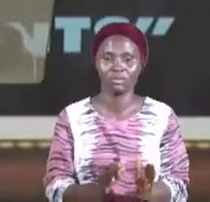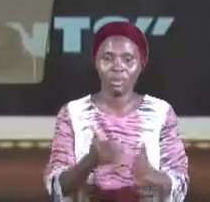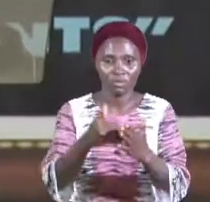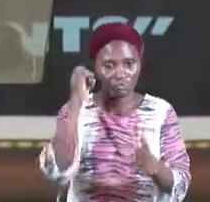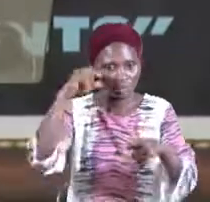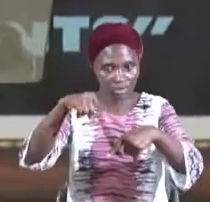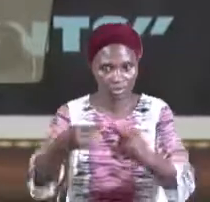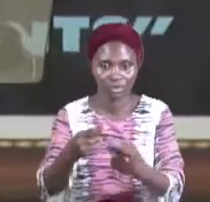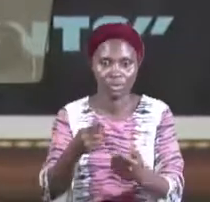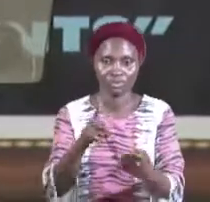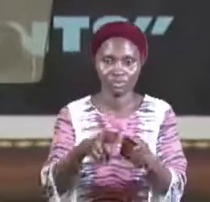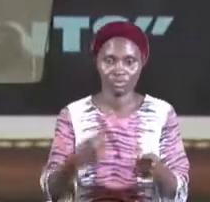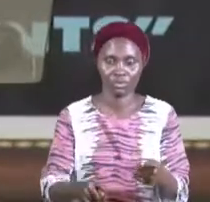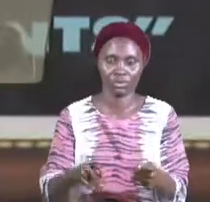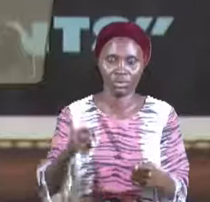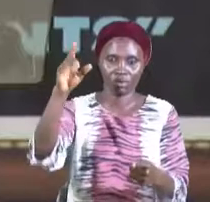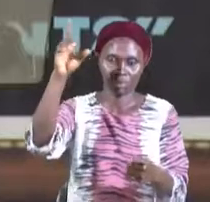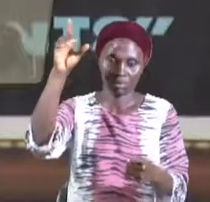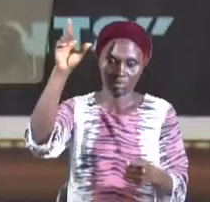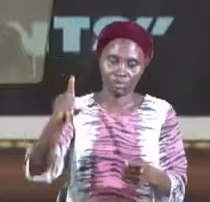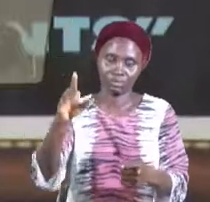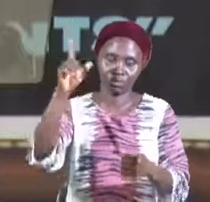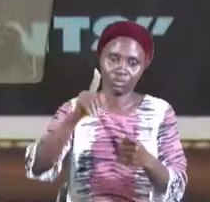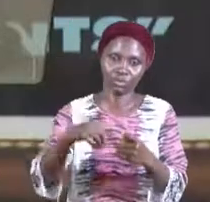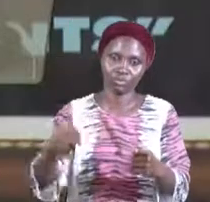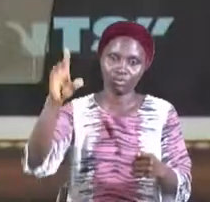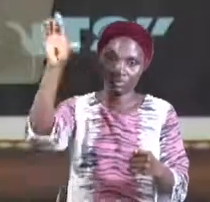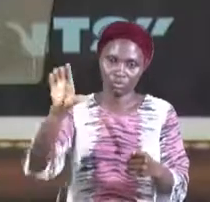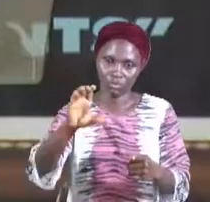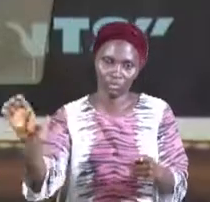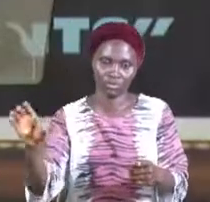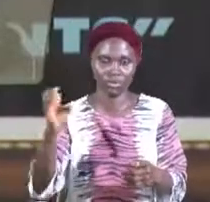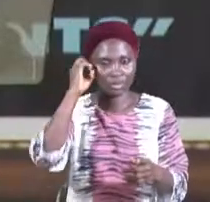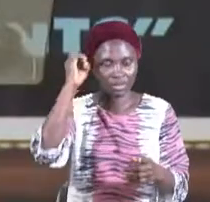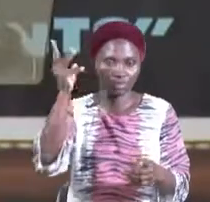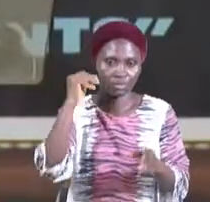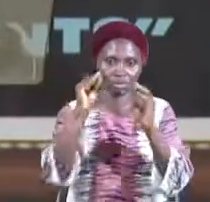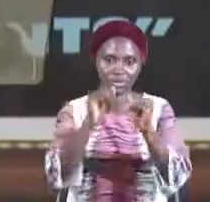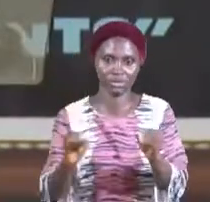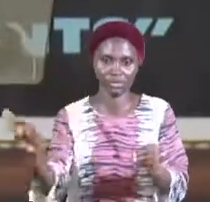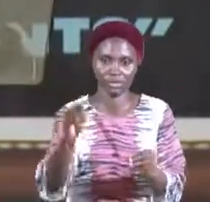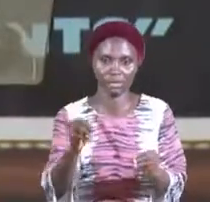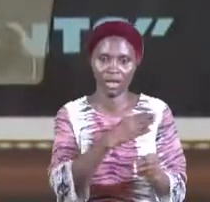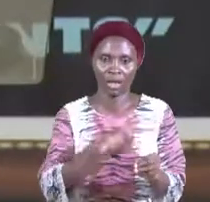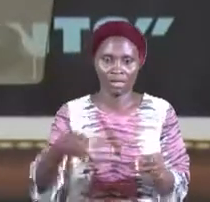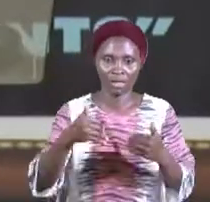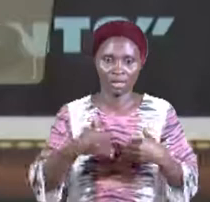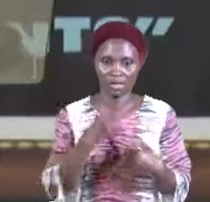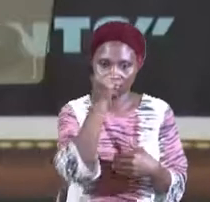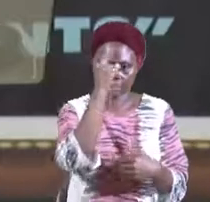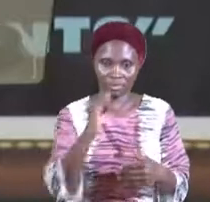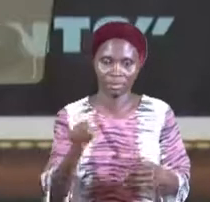croix, il leur enseignait et il les illuminait et ils avaient l'illumination. Et ils savaient